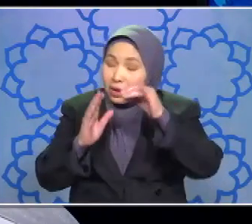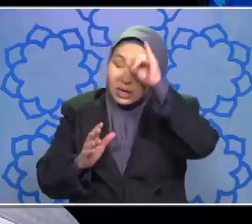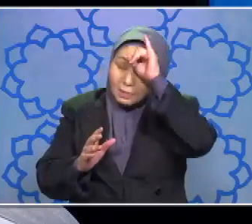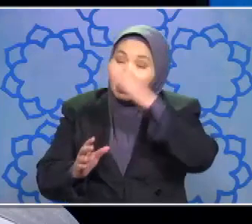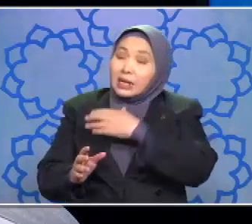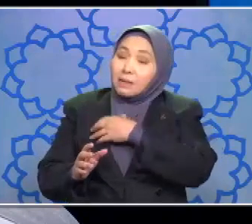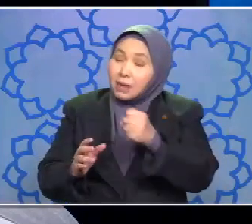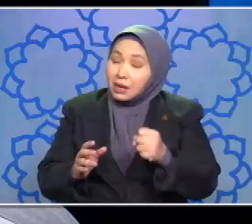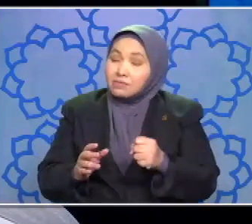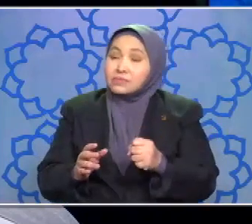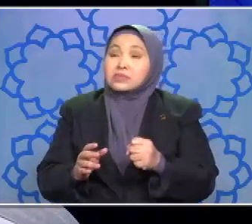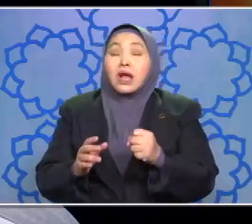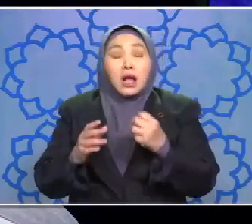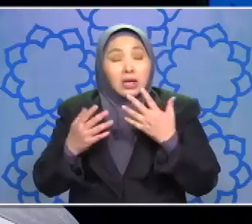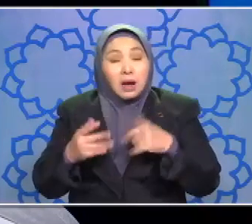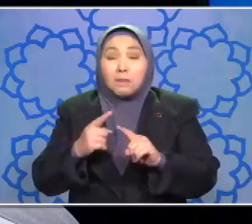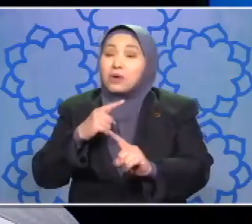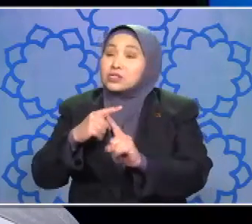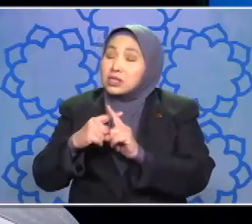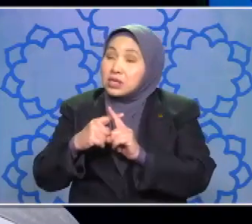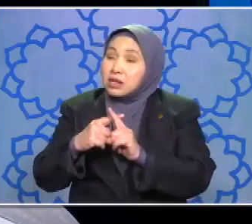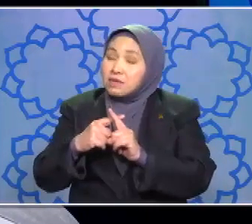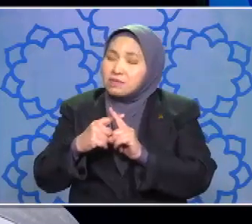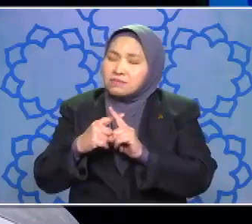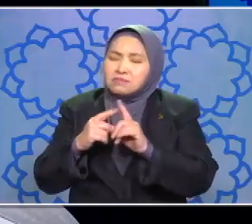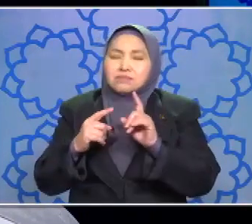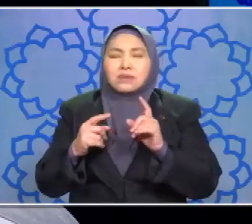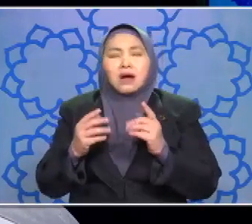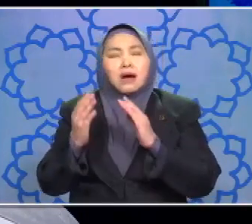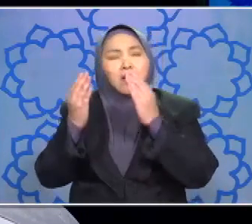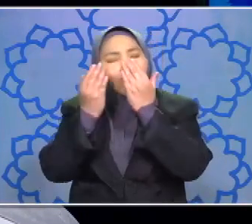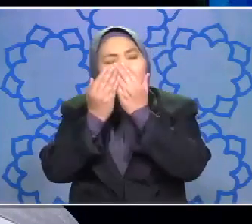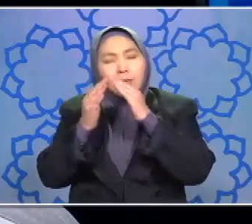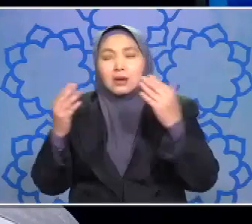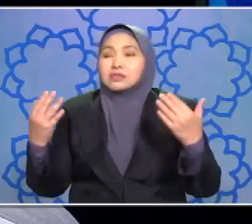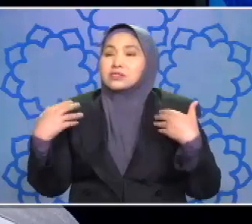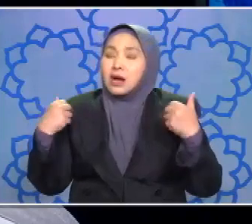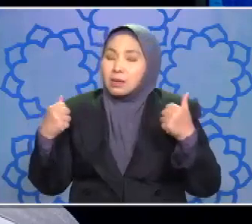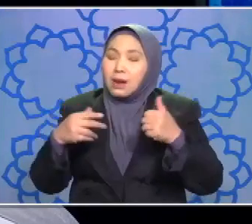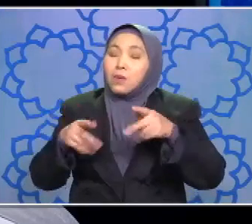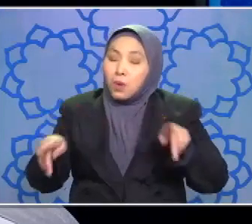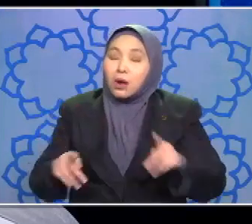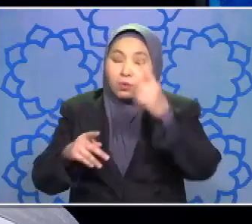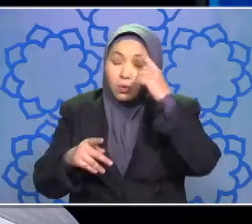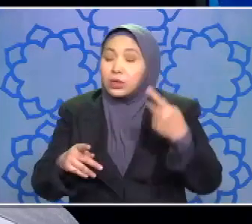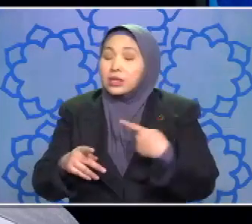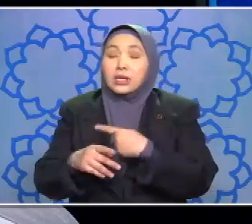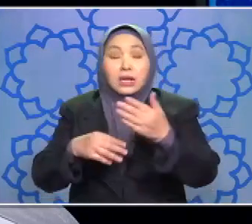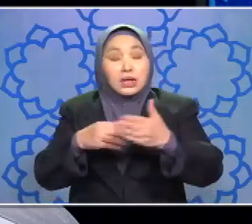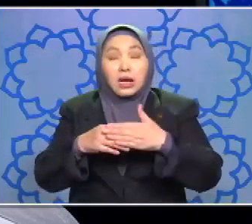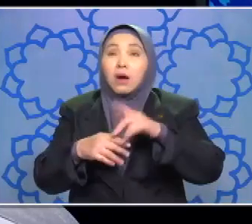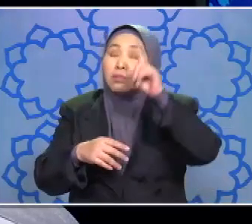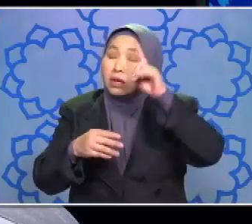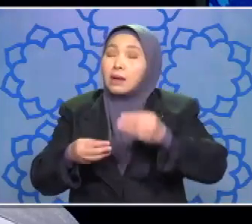dan diselamatkan, yang positif disembuhkan. Tetapi ini peluang untuk kita makin dekat kepada Tuhan yang dah bagi kita